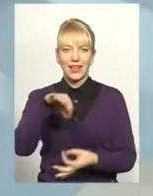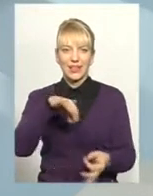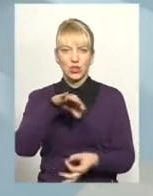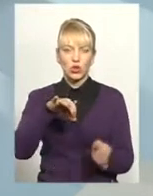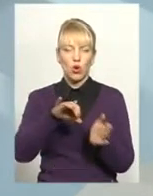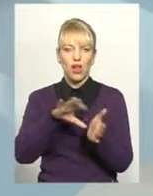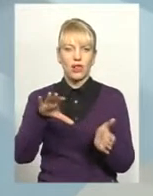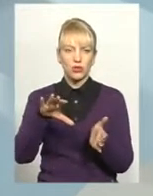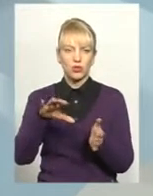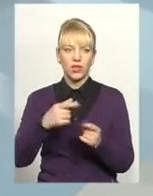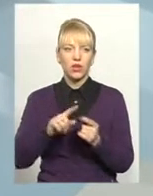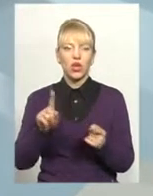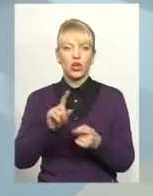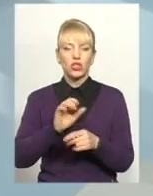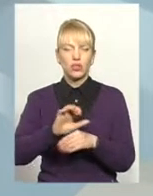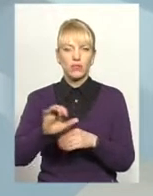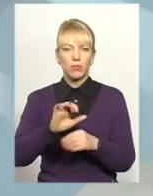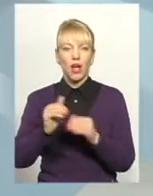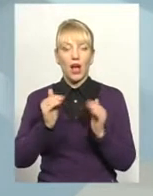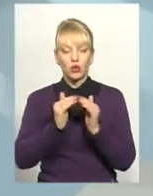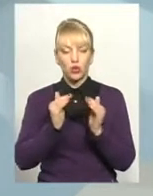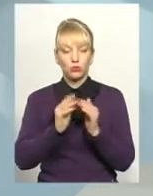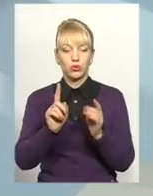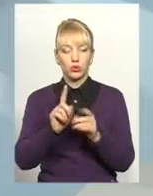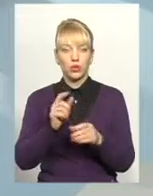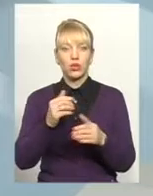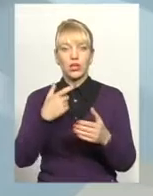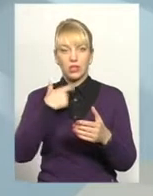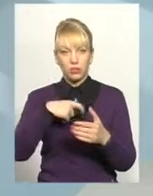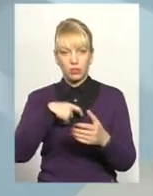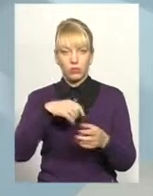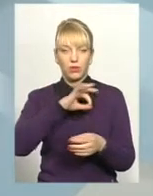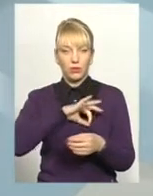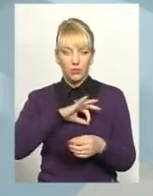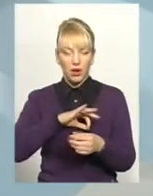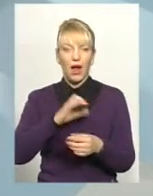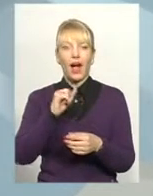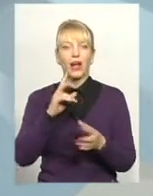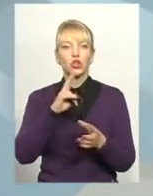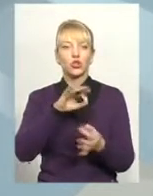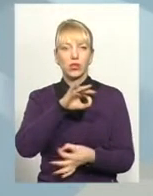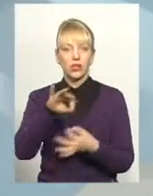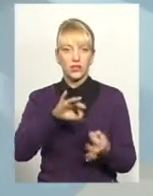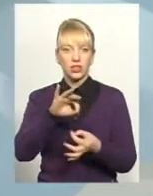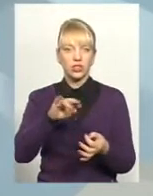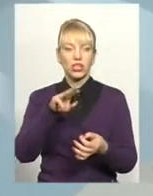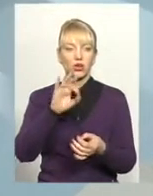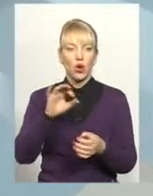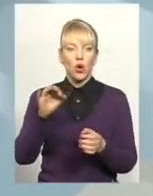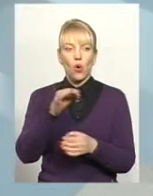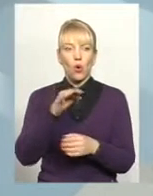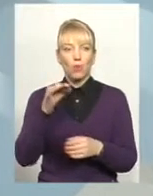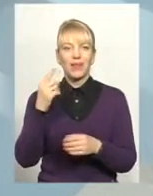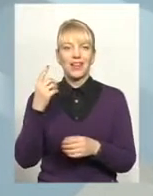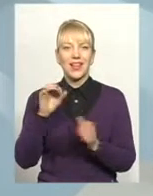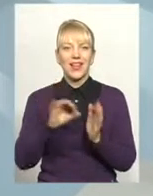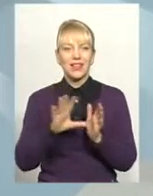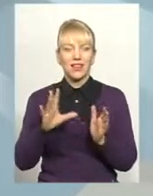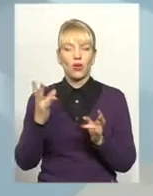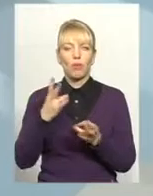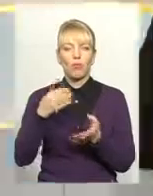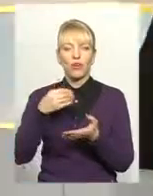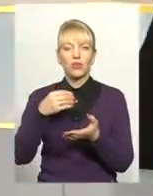виробляє, домогосподарство споживає, а лишню електроенергію обленерго зобов'язано викуповувати відповідно